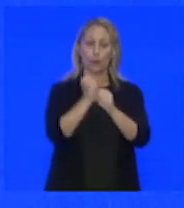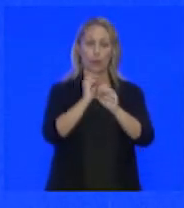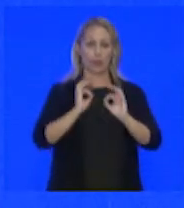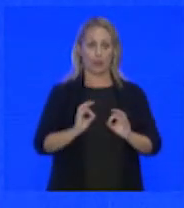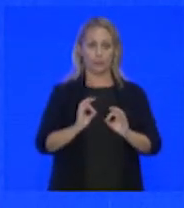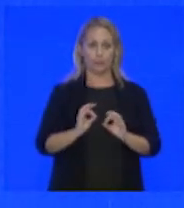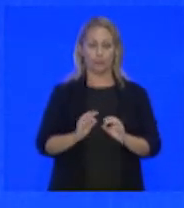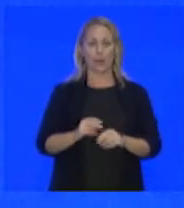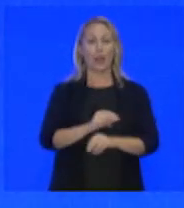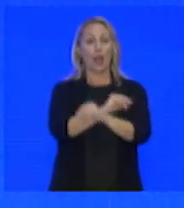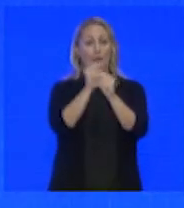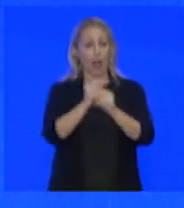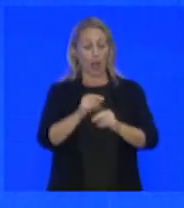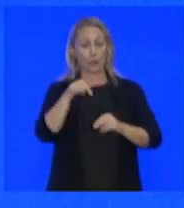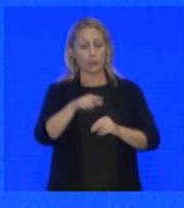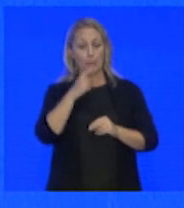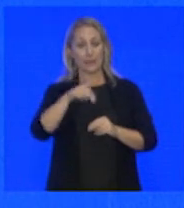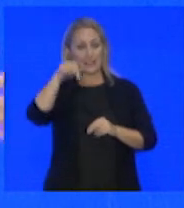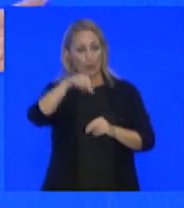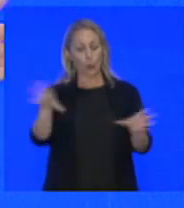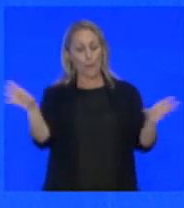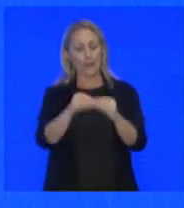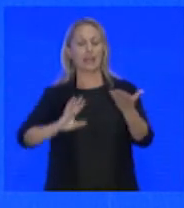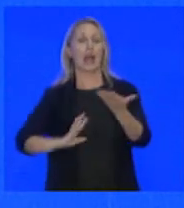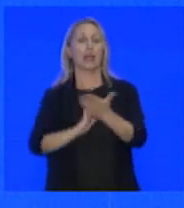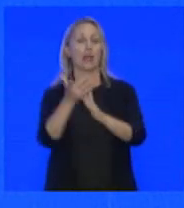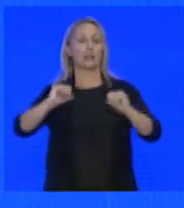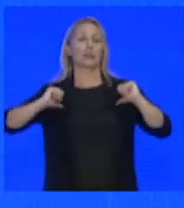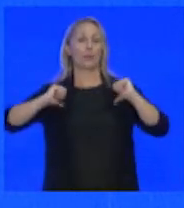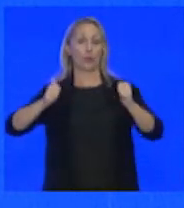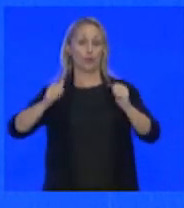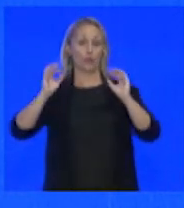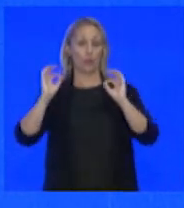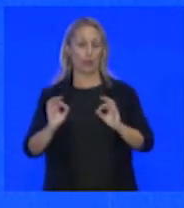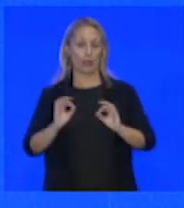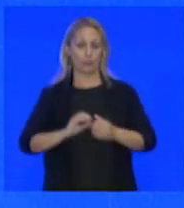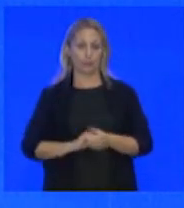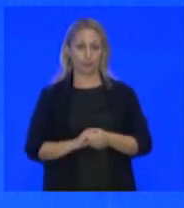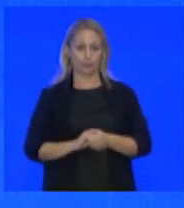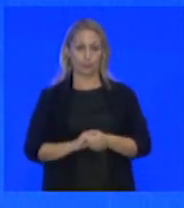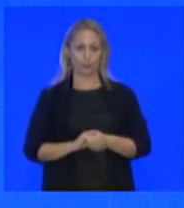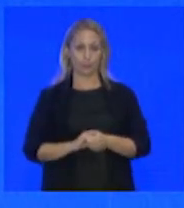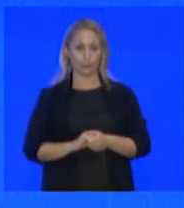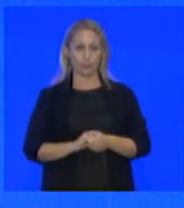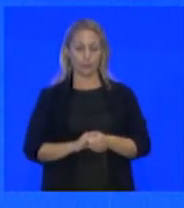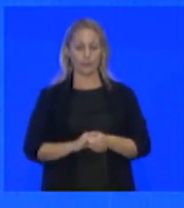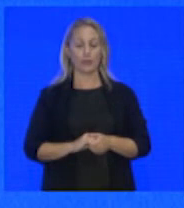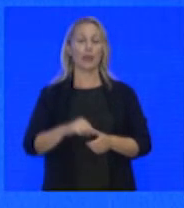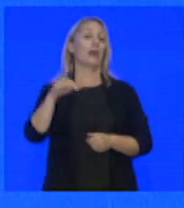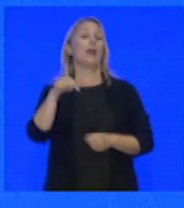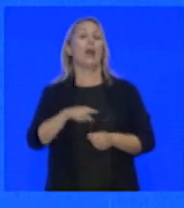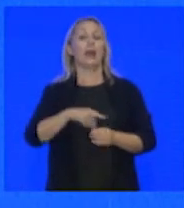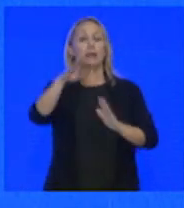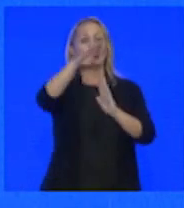κατά συνέπεια και αυτές αναπτυξιακές πρωτοβουλίες, έστω και αν σε κάποιους μπορεί να φαίνονται οργανωτικού χαρακτήρα. Το ενιαίο σύστημα